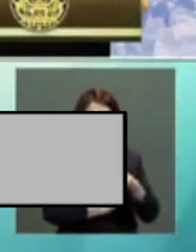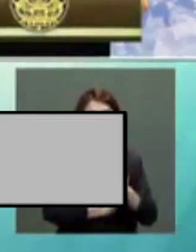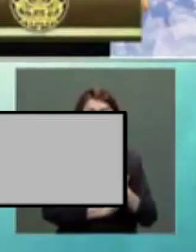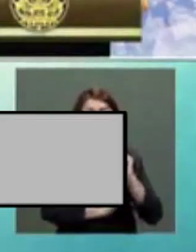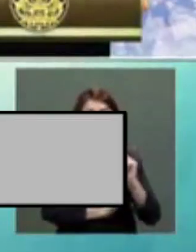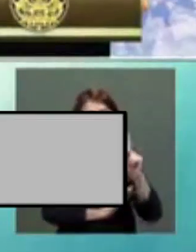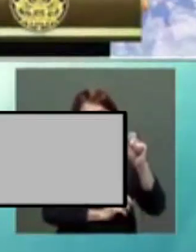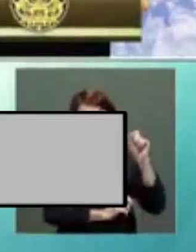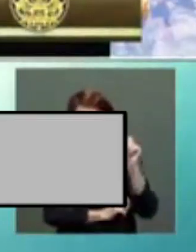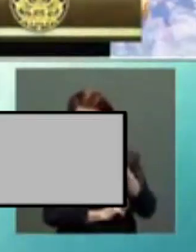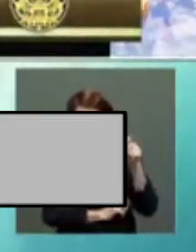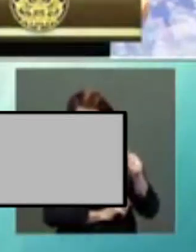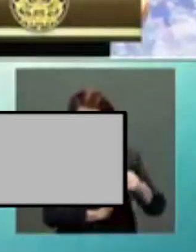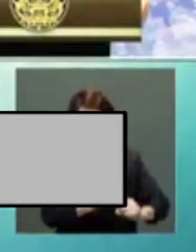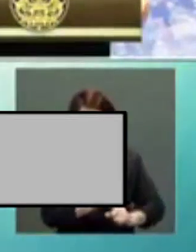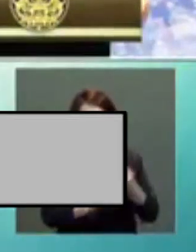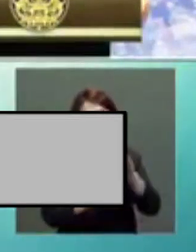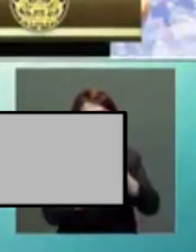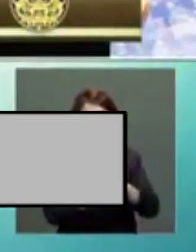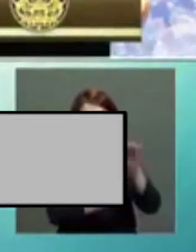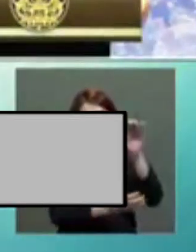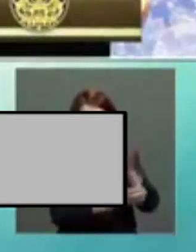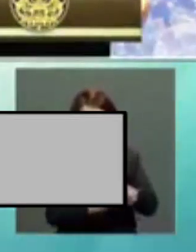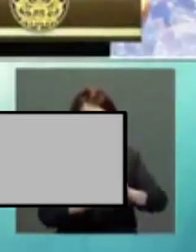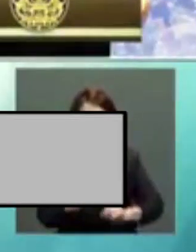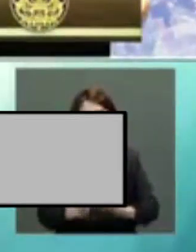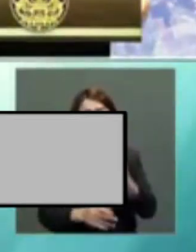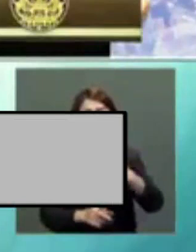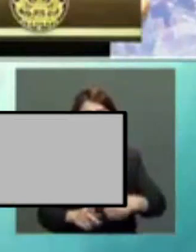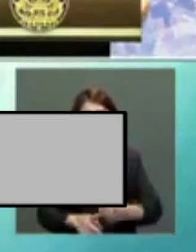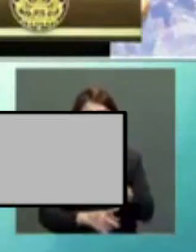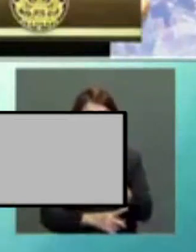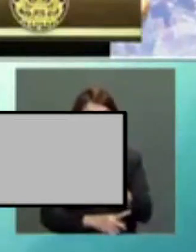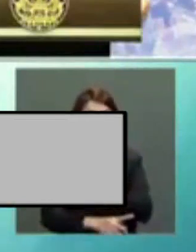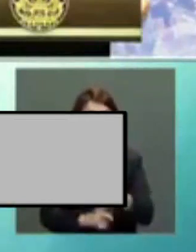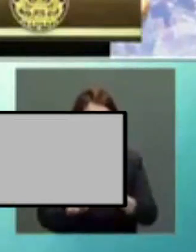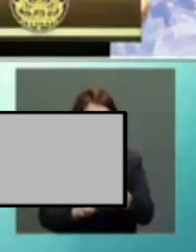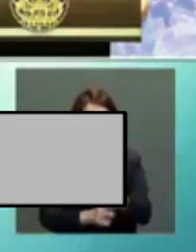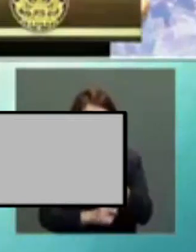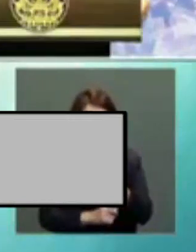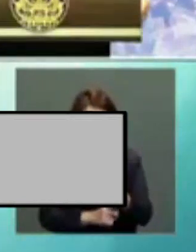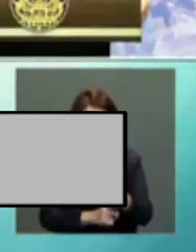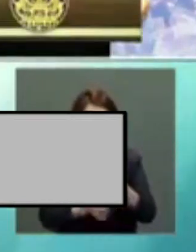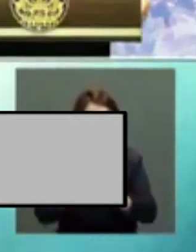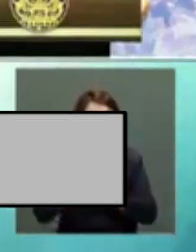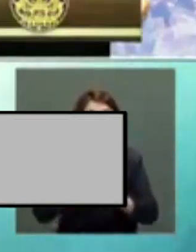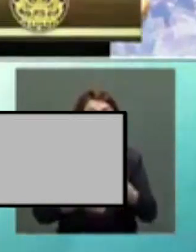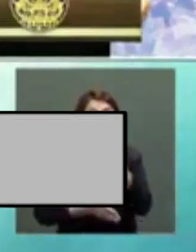ฉุกเฉินนะครับตั้งแต่ช่วงของวันที่26มีนาคมเป็นต้นมากราฟเส้นสีแดงข้างล่